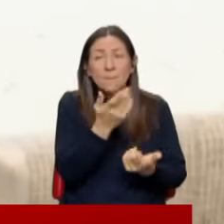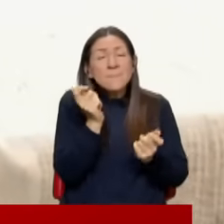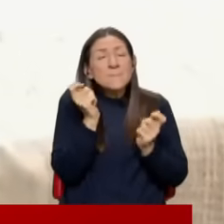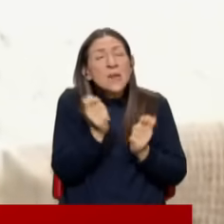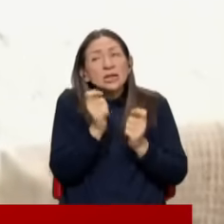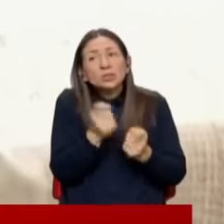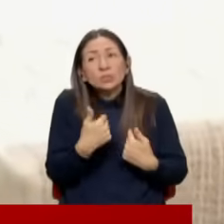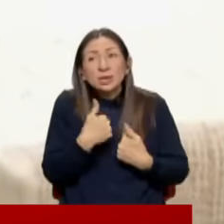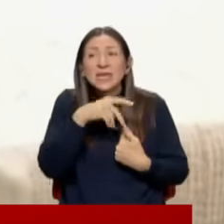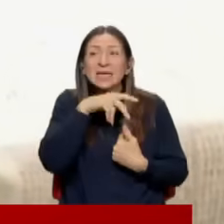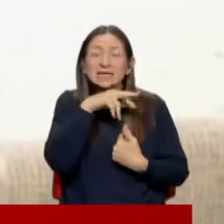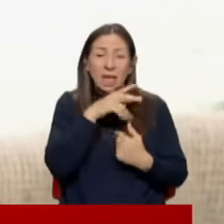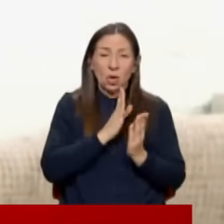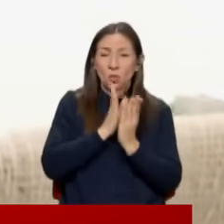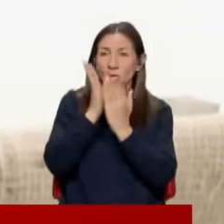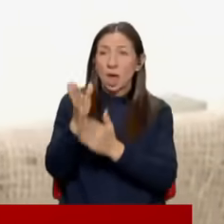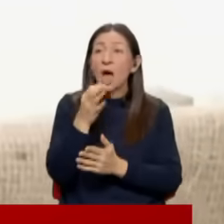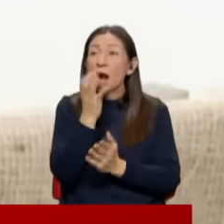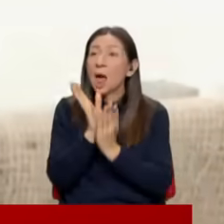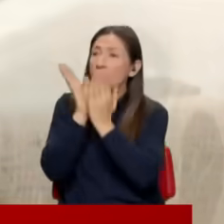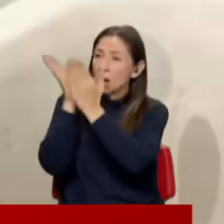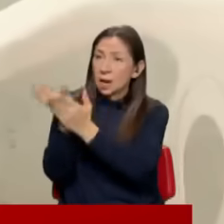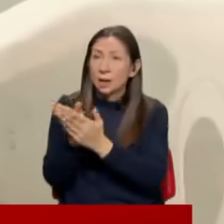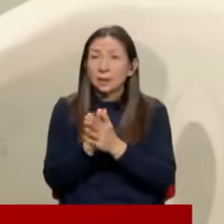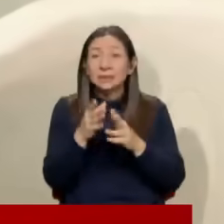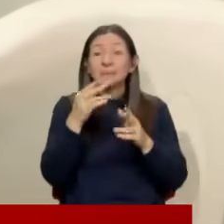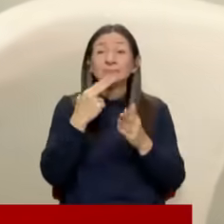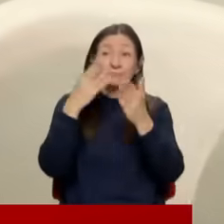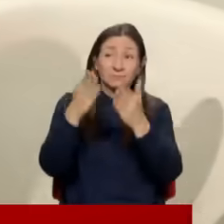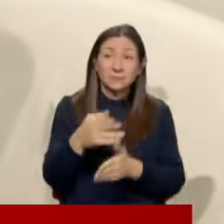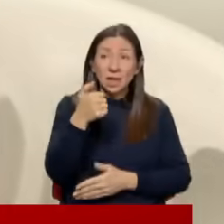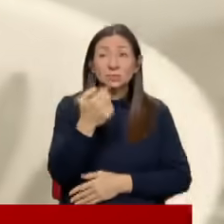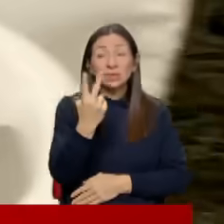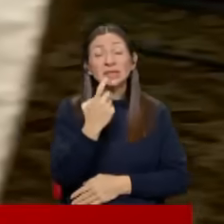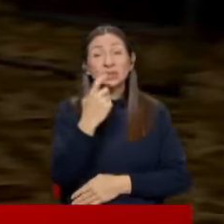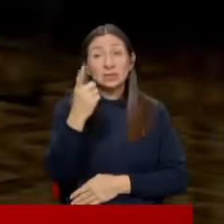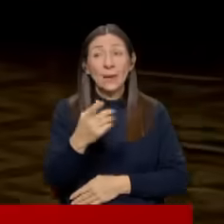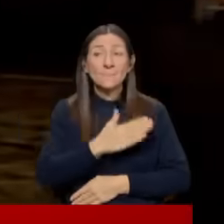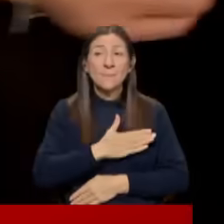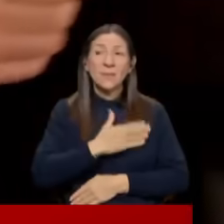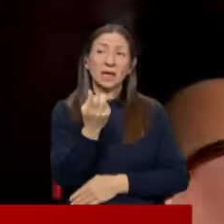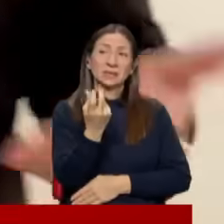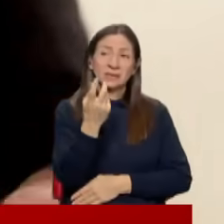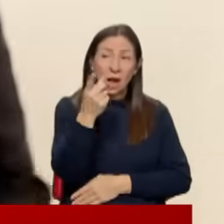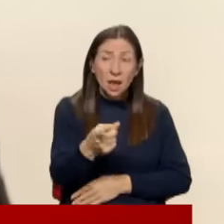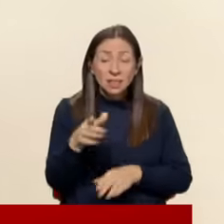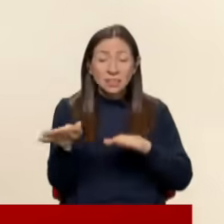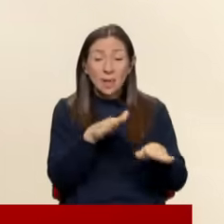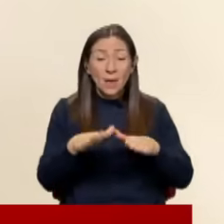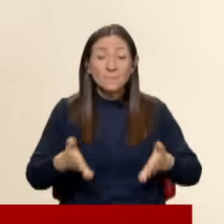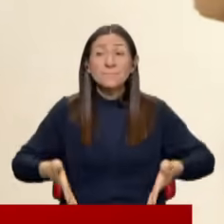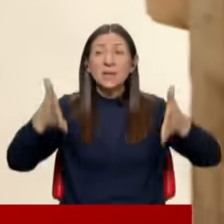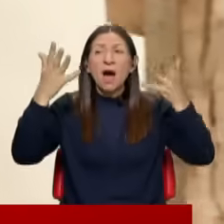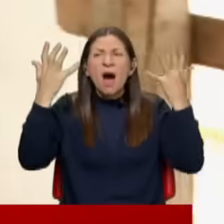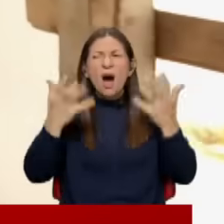Mecburiyetten İskenderun'a gittim, Ankara'ya da gittim. Nahide Yiğitoğlu 62 yaşında meme kanseri. Depremde binası